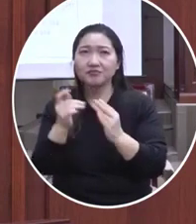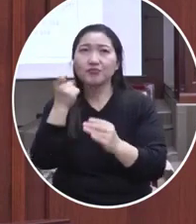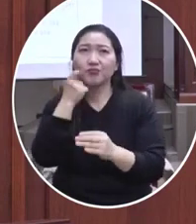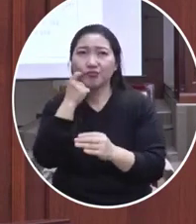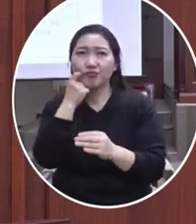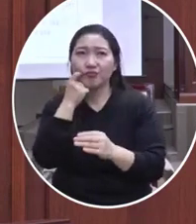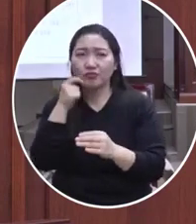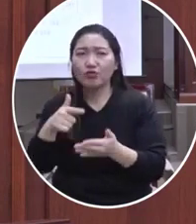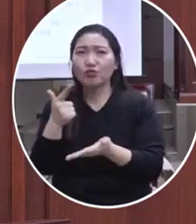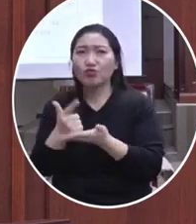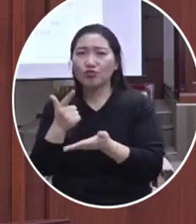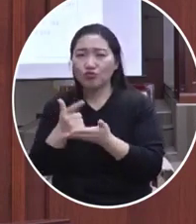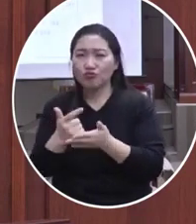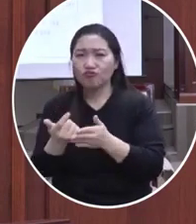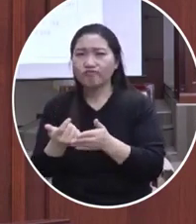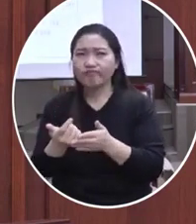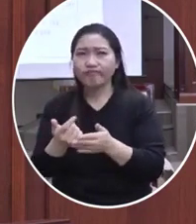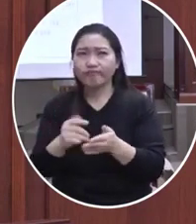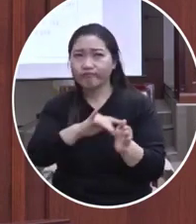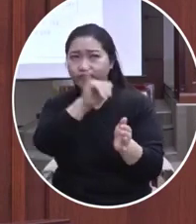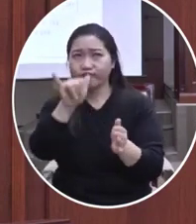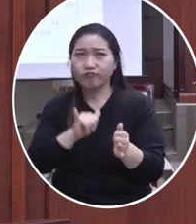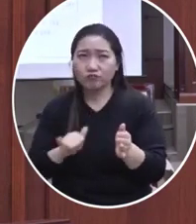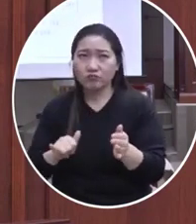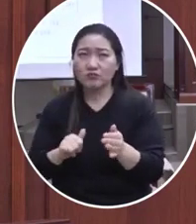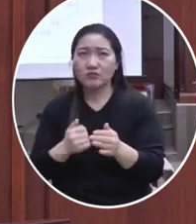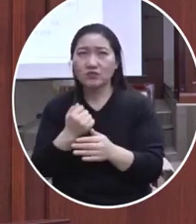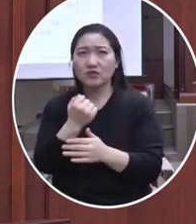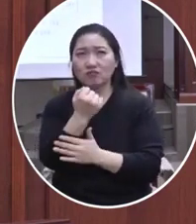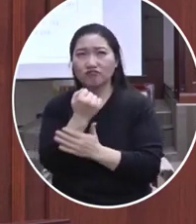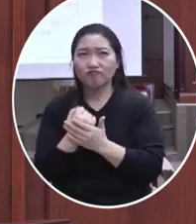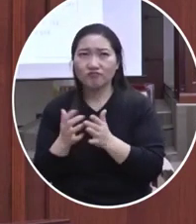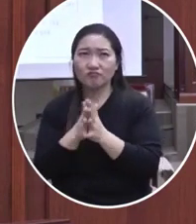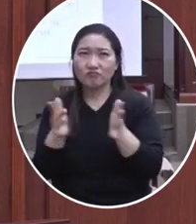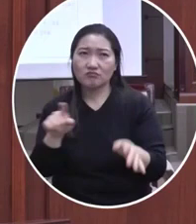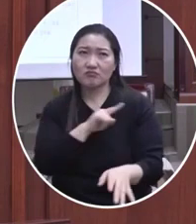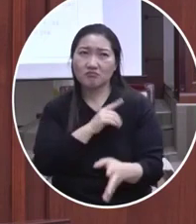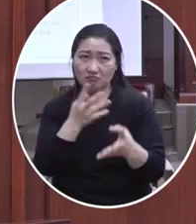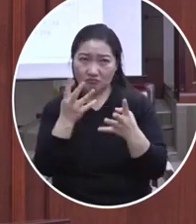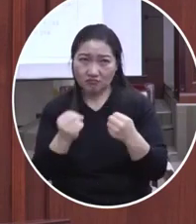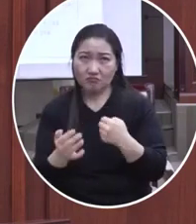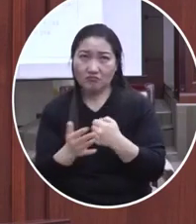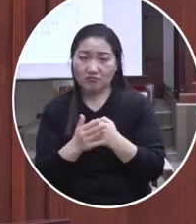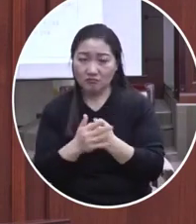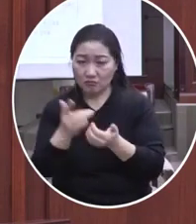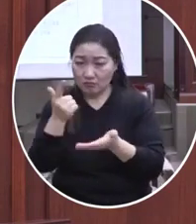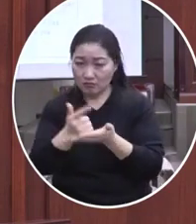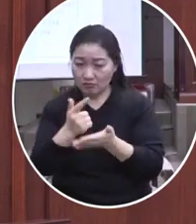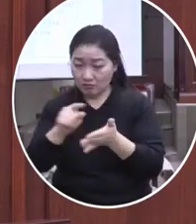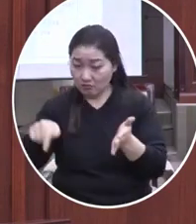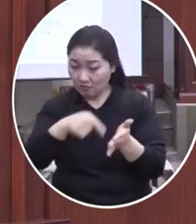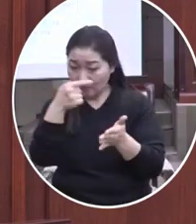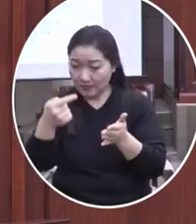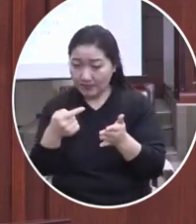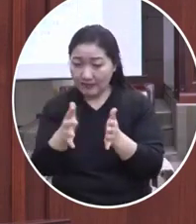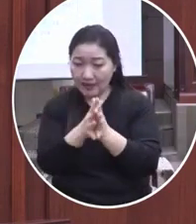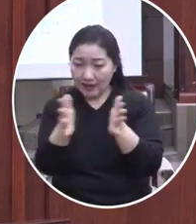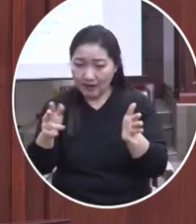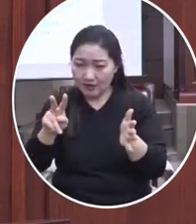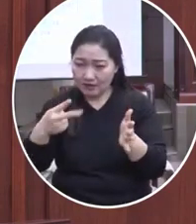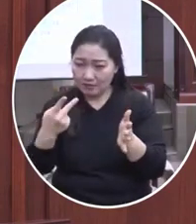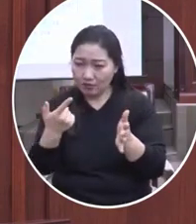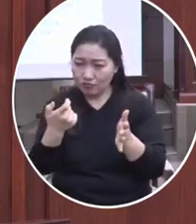아시다시피 우리 노원구는 전국에서 노후된 아파트가 가장 많은 곳입니다 본의원이 노원구 간내 아파트